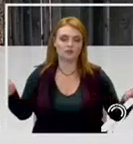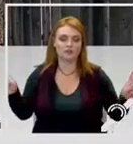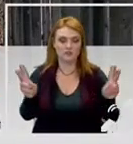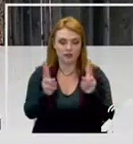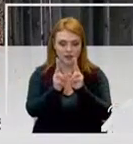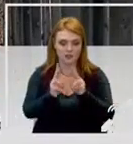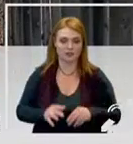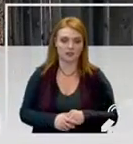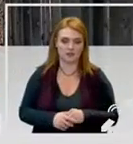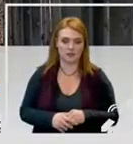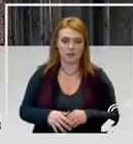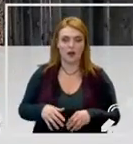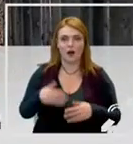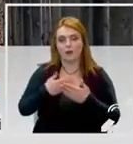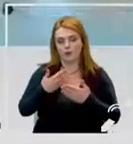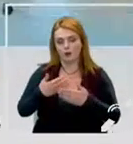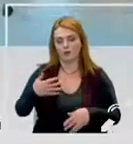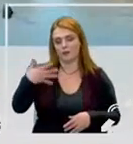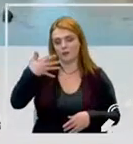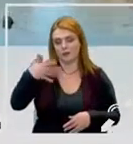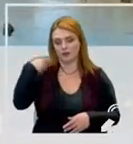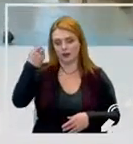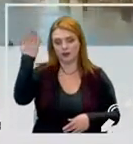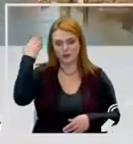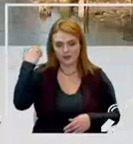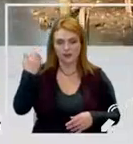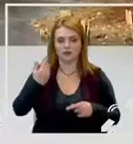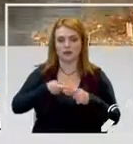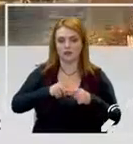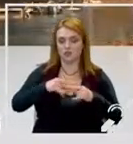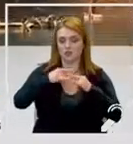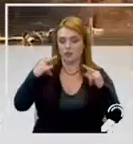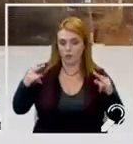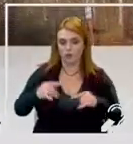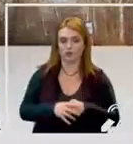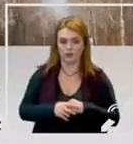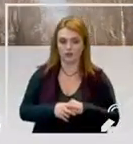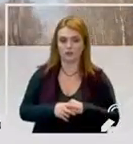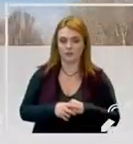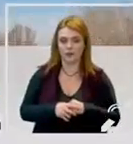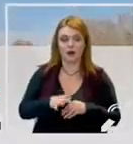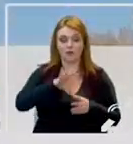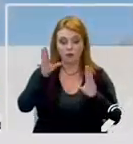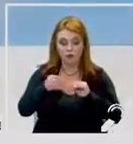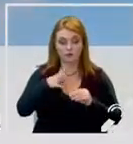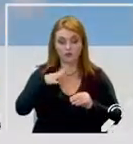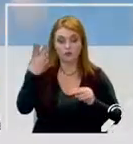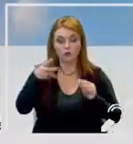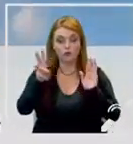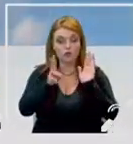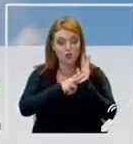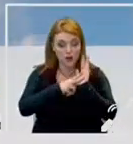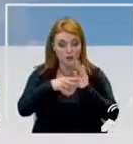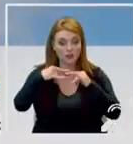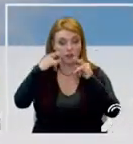că acum aproape un secol, pe râul care desparte astăzi două state, dar un singur popor, au fost 27 de poduri. Acum au rămas doar